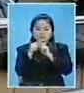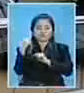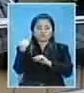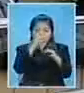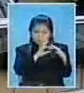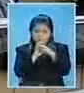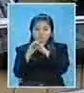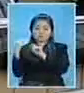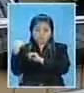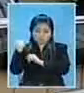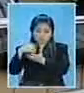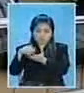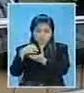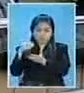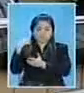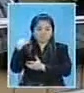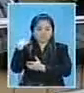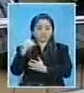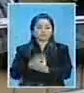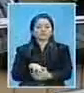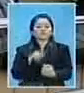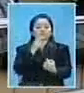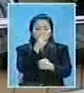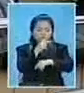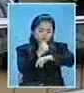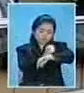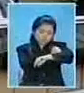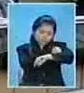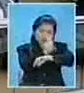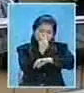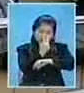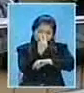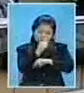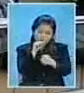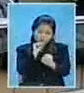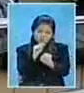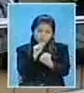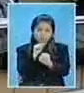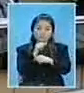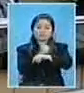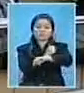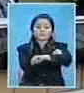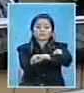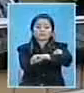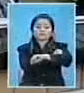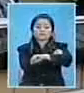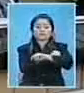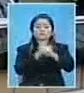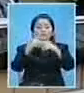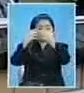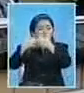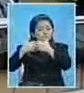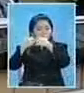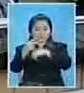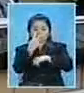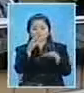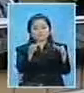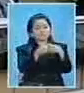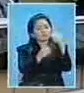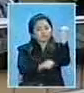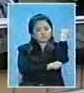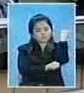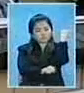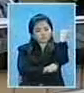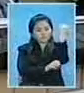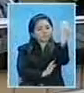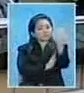าในประเด็นนี้กลับกลายเป็นว่าผู้ใช้แรงงานขั้นต่ำซึ่งถือว่าเป็นกลุ่มผู้ที่ยากจนที่สุด